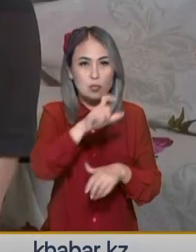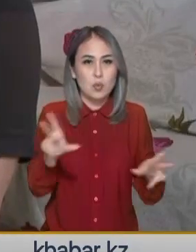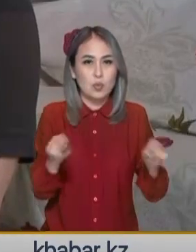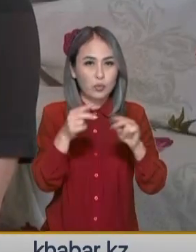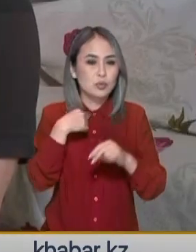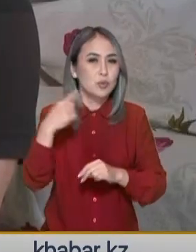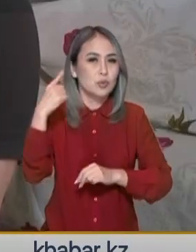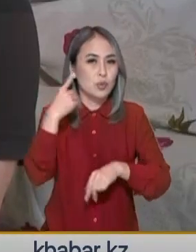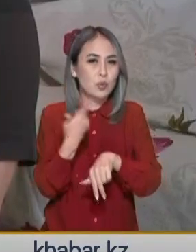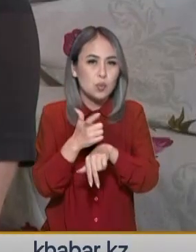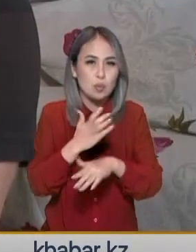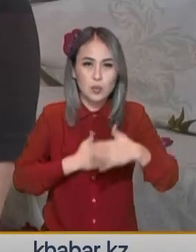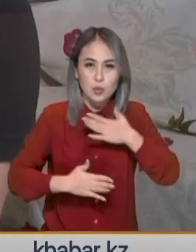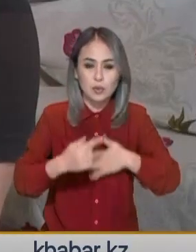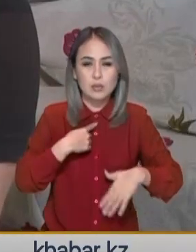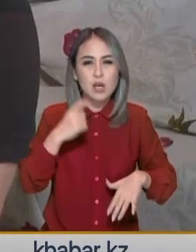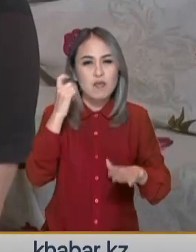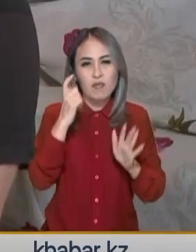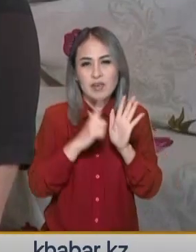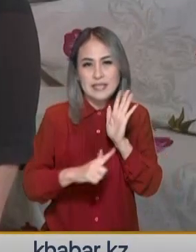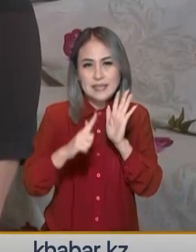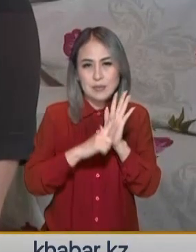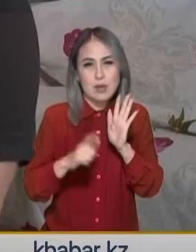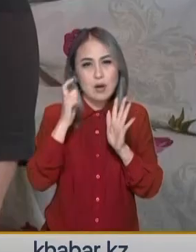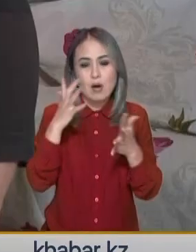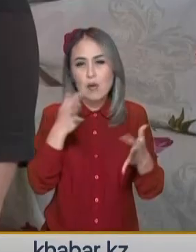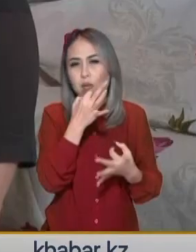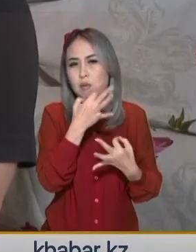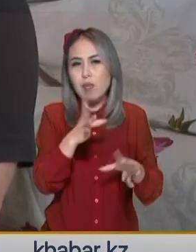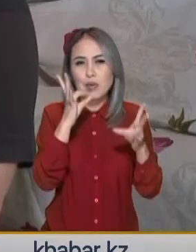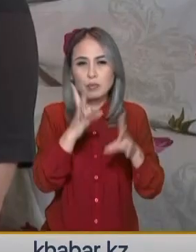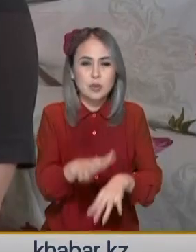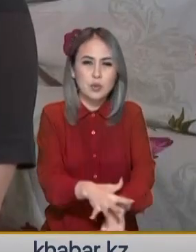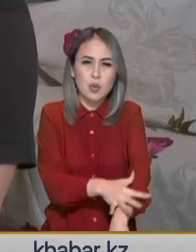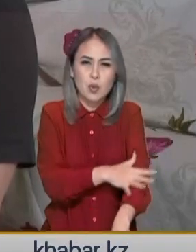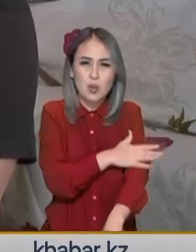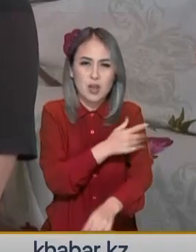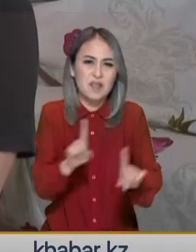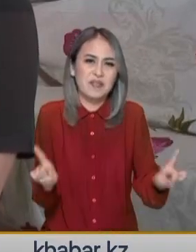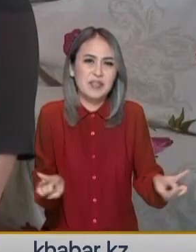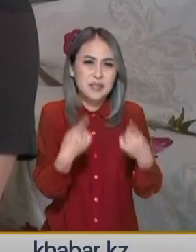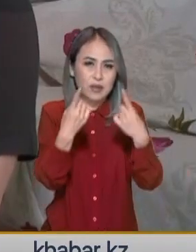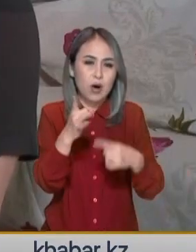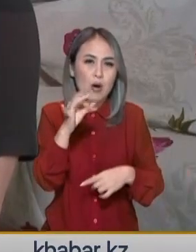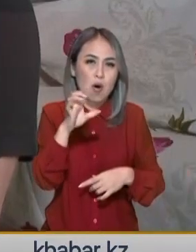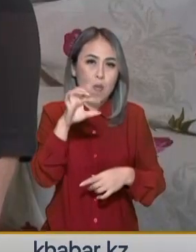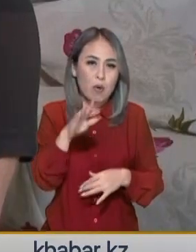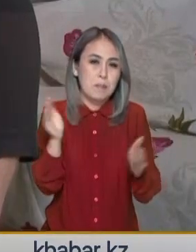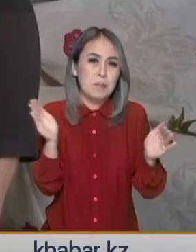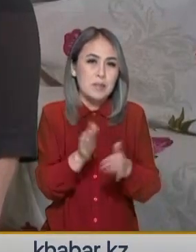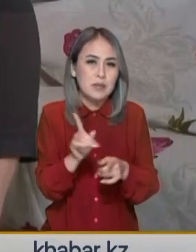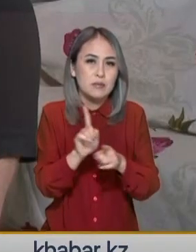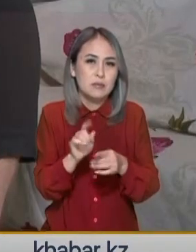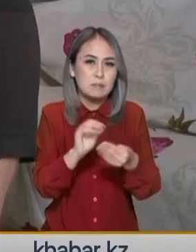өтті деп естіп қуанып отырмын. Жасым 70-те. Менің жасымда қандай жарақат болсын ұзақ жазылады. Ал роботпен жасалған отаның жарақаты аз болып, асқыну